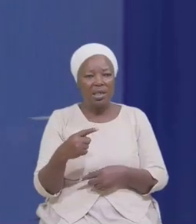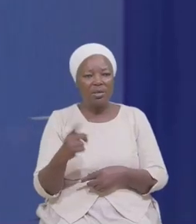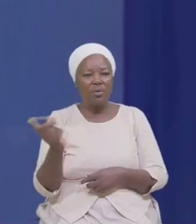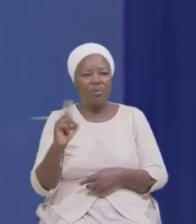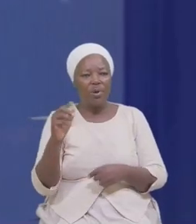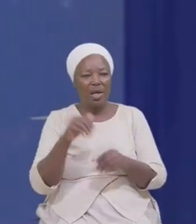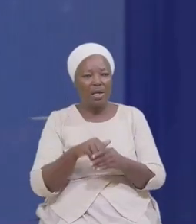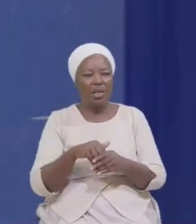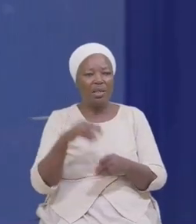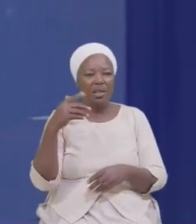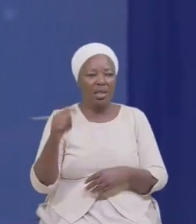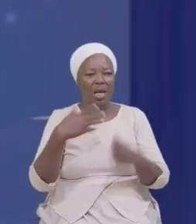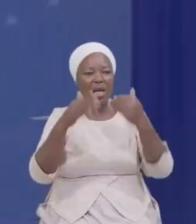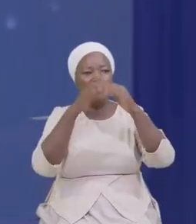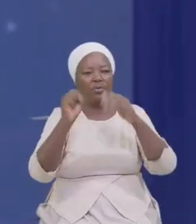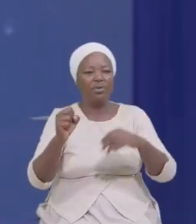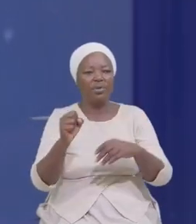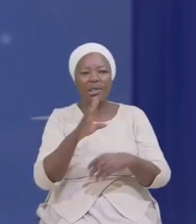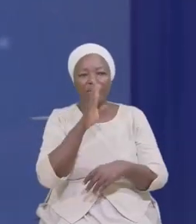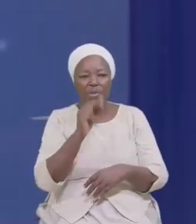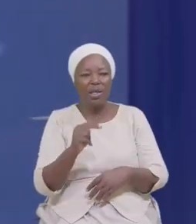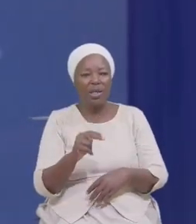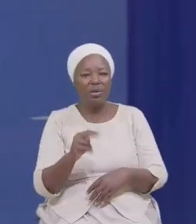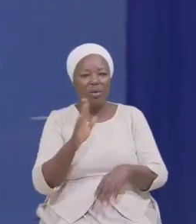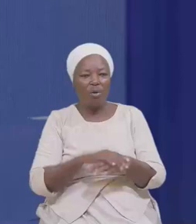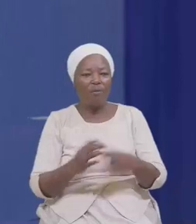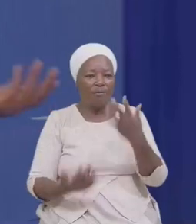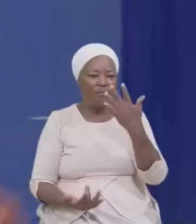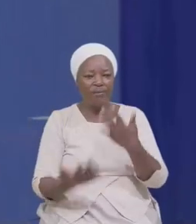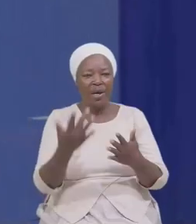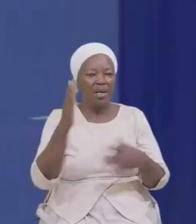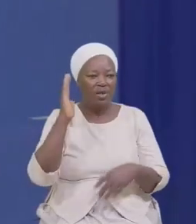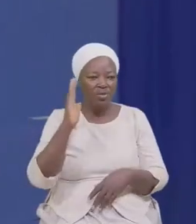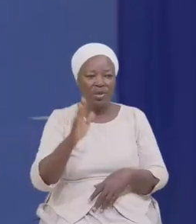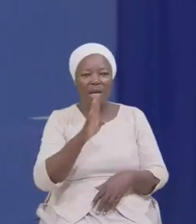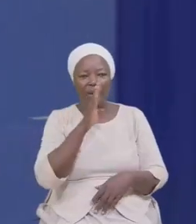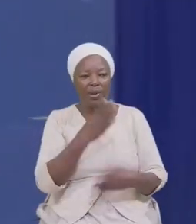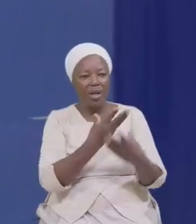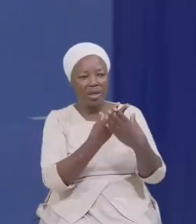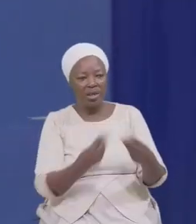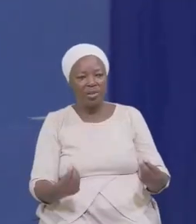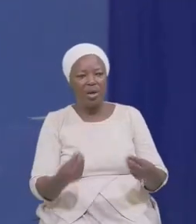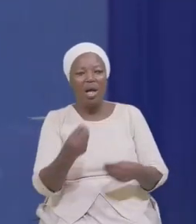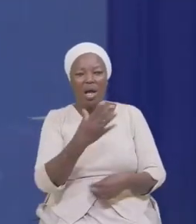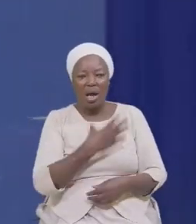enflammés se dissoudront et les éléments embrasés se fondront.